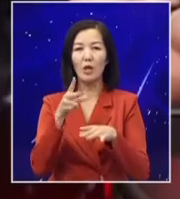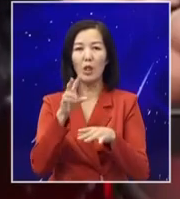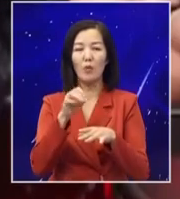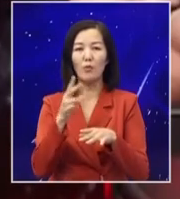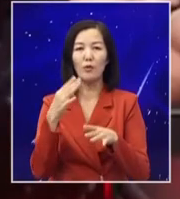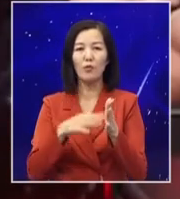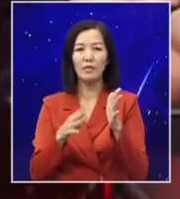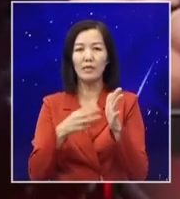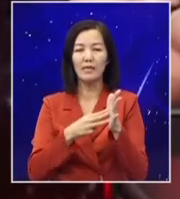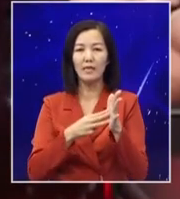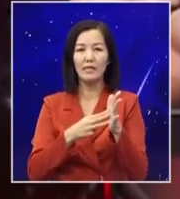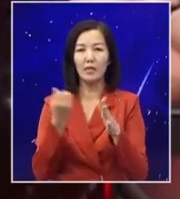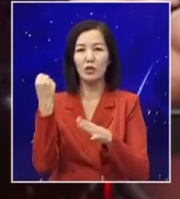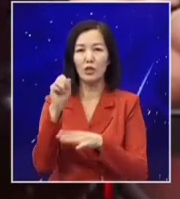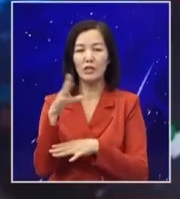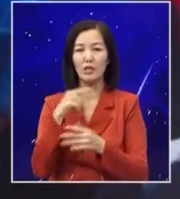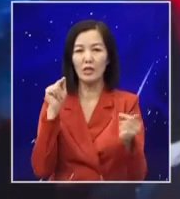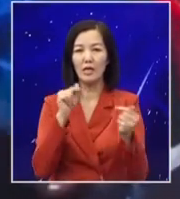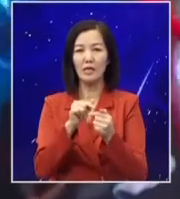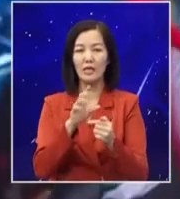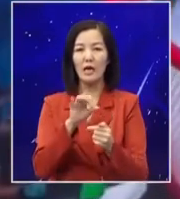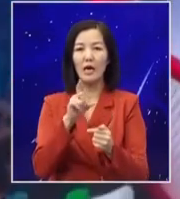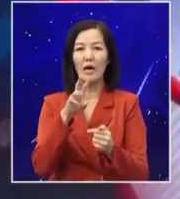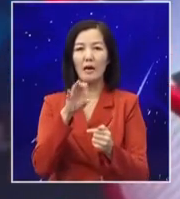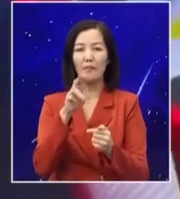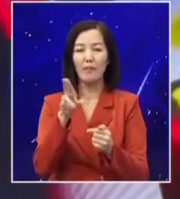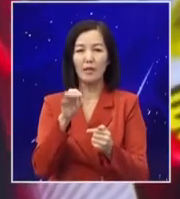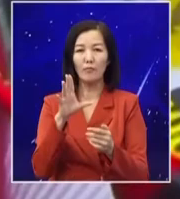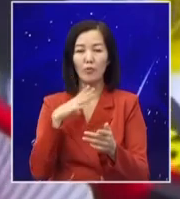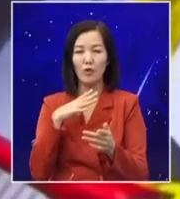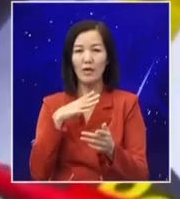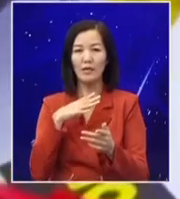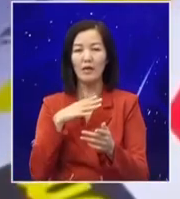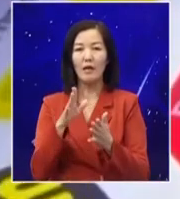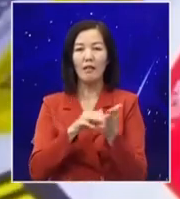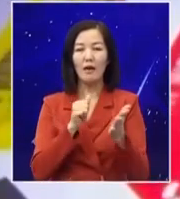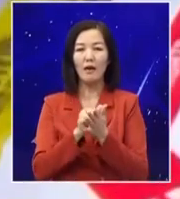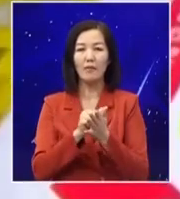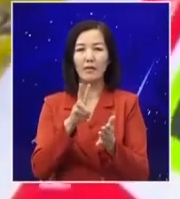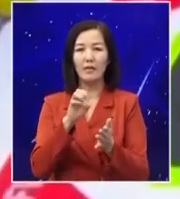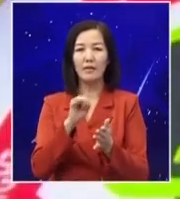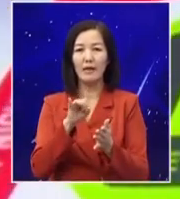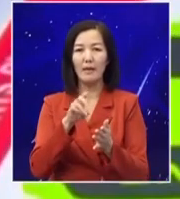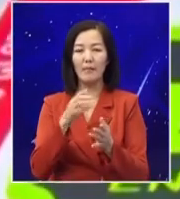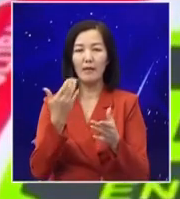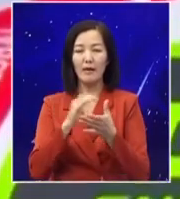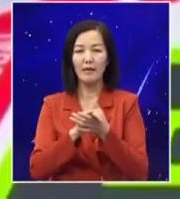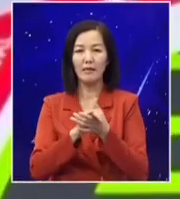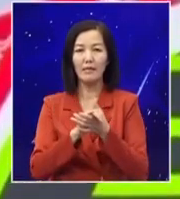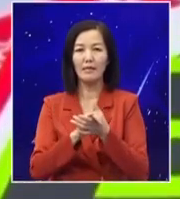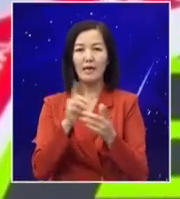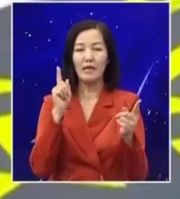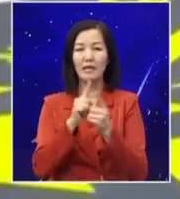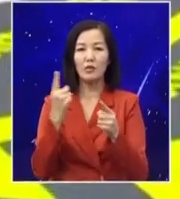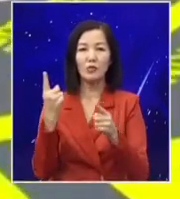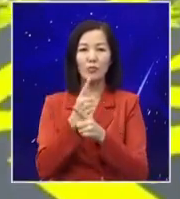98 турнирінде жеңіске жетті. Оның қарсыласы Ахмат Хан Бок болды. Лақабаты Найман есімімен көпшілікке таныс отандасымыз кездесудің